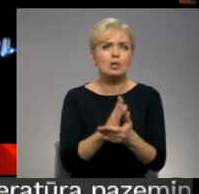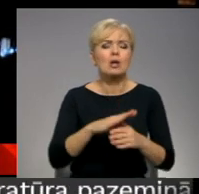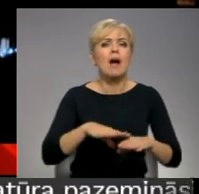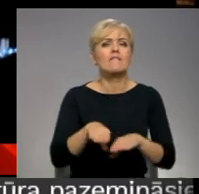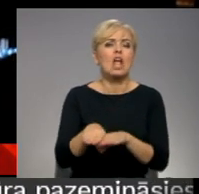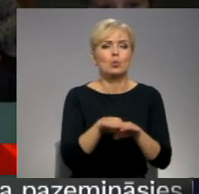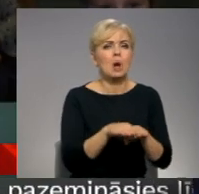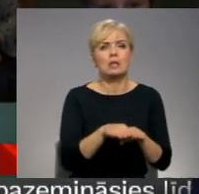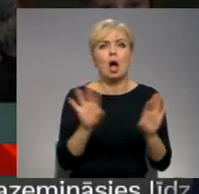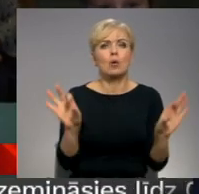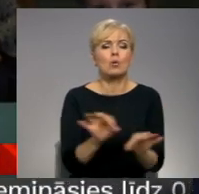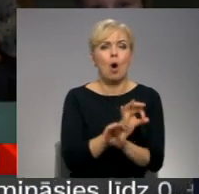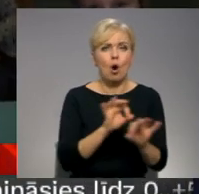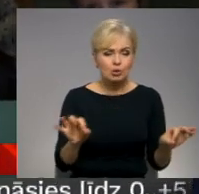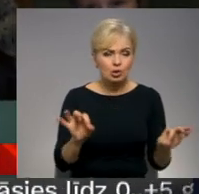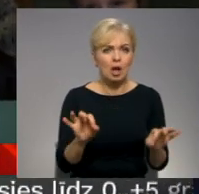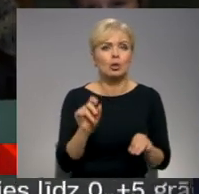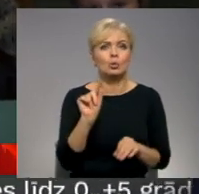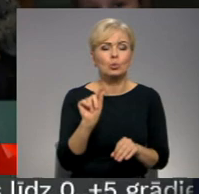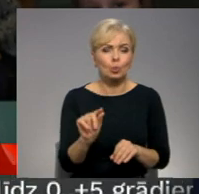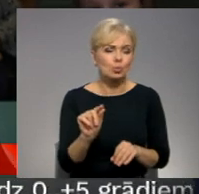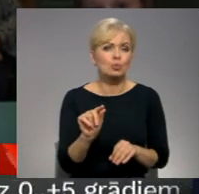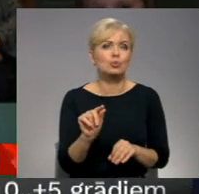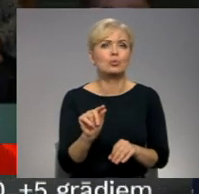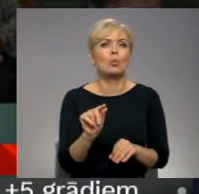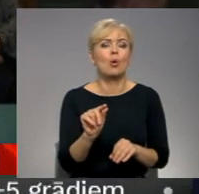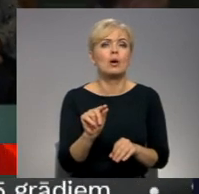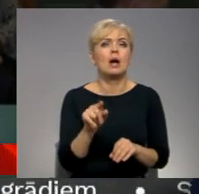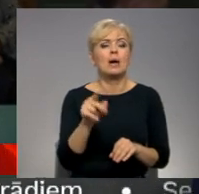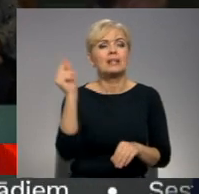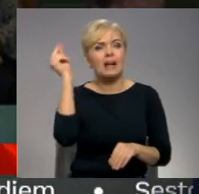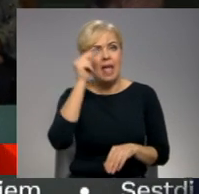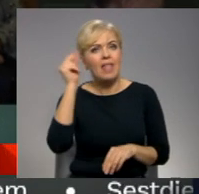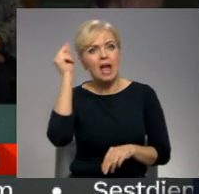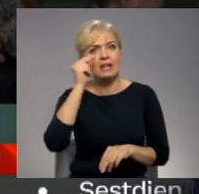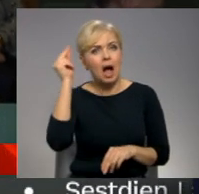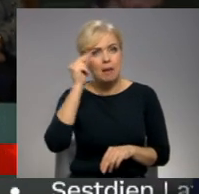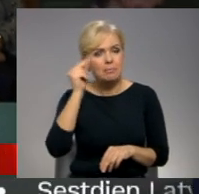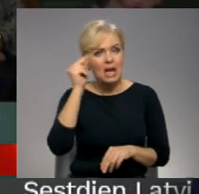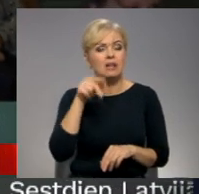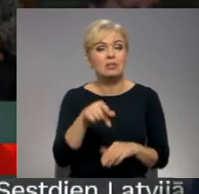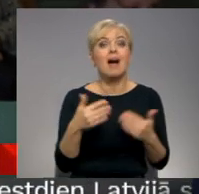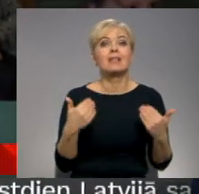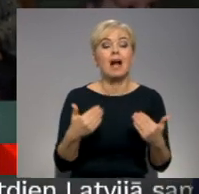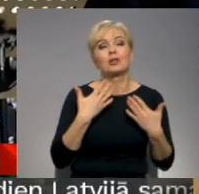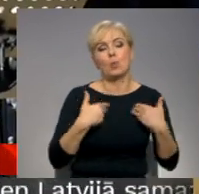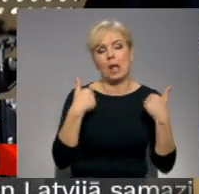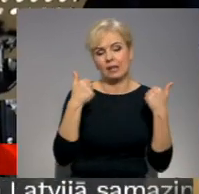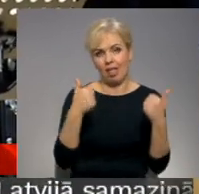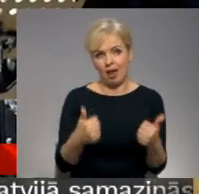koncertā. Nedaudz jā, mēs iespriņojām un trenējāmies. Tagad iznāk ļoti